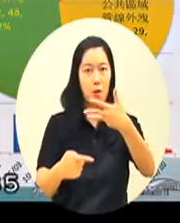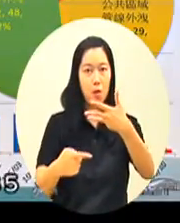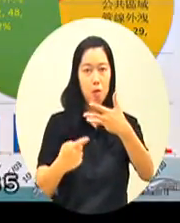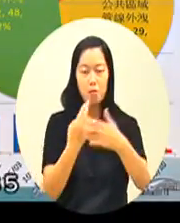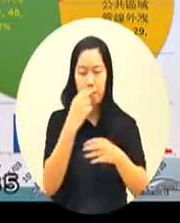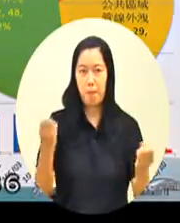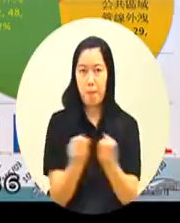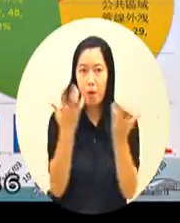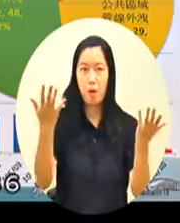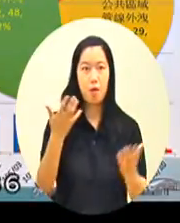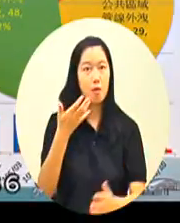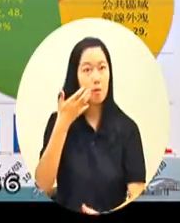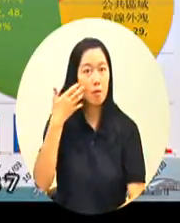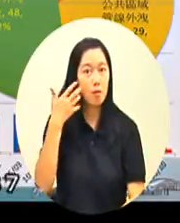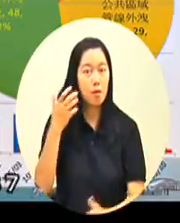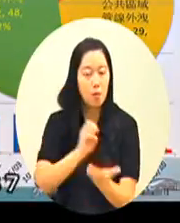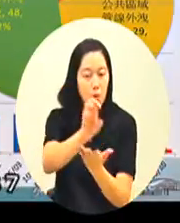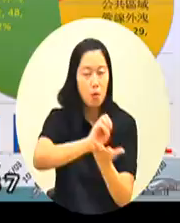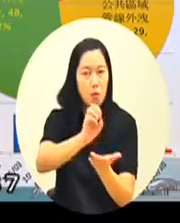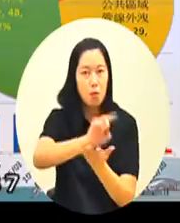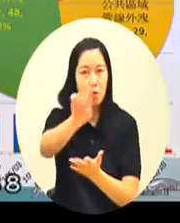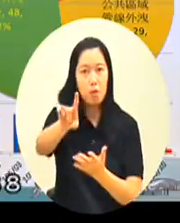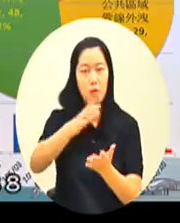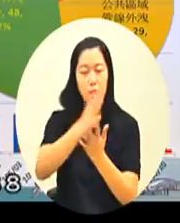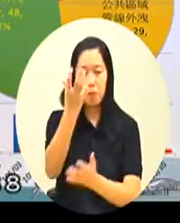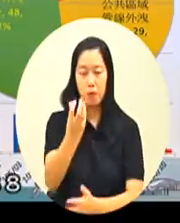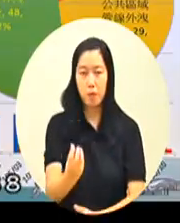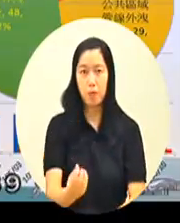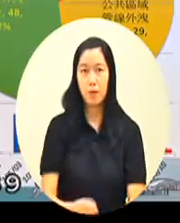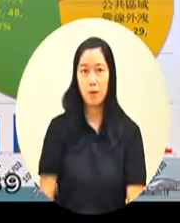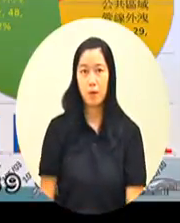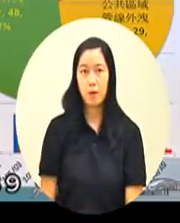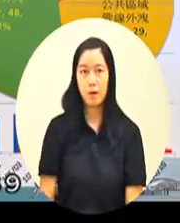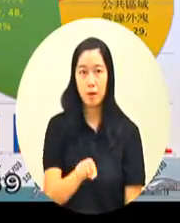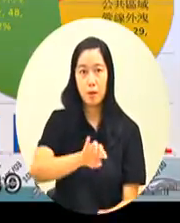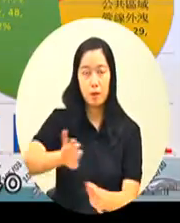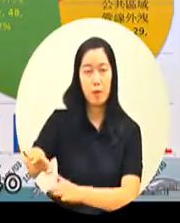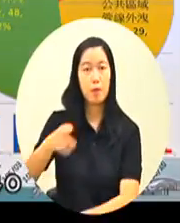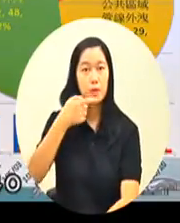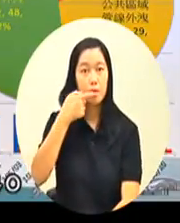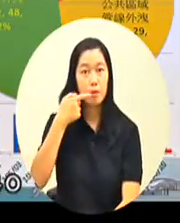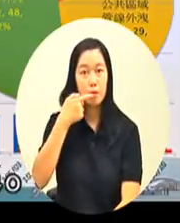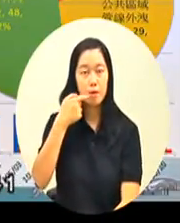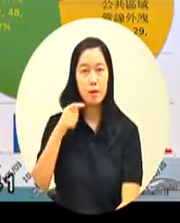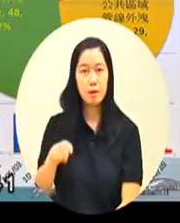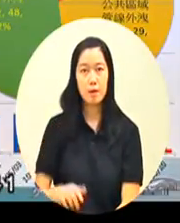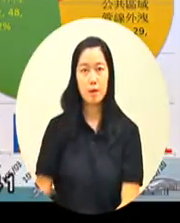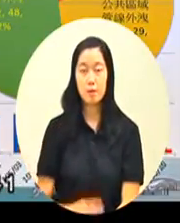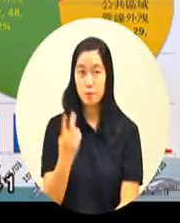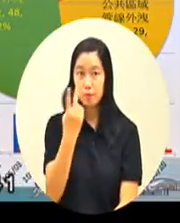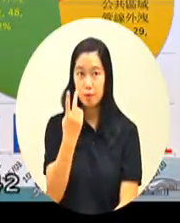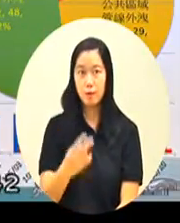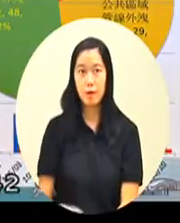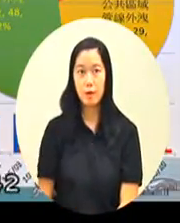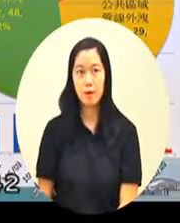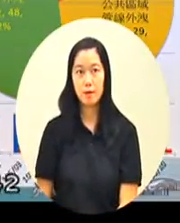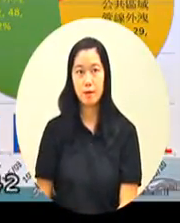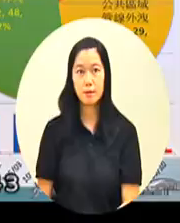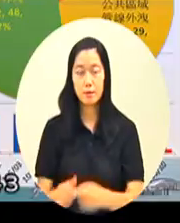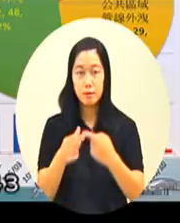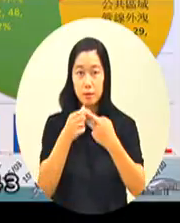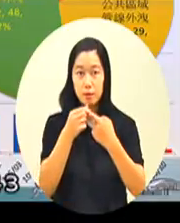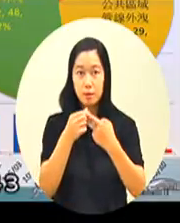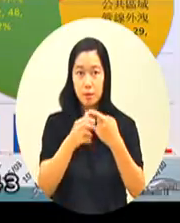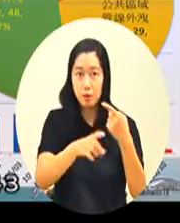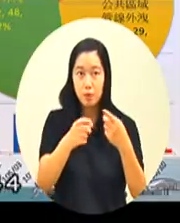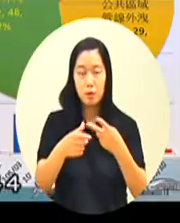蓝色就是通报的次数事实上开始往下走。那另外一个红色的部分有两个轴哦，一个轴是我们出勤，另外一